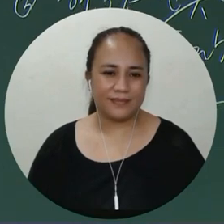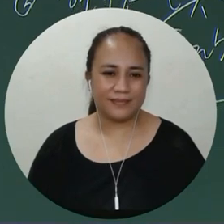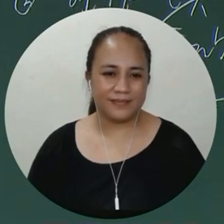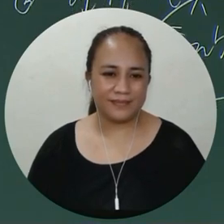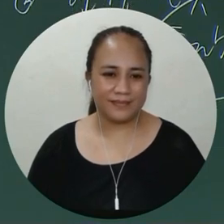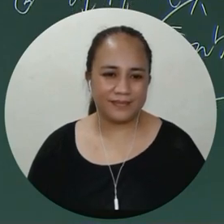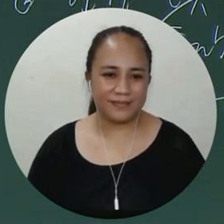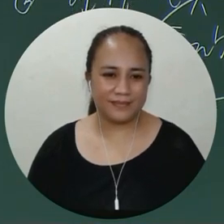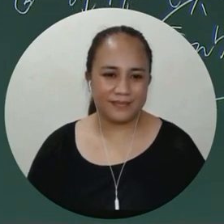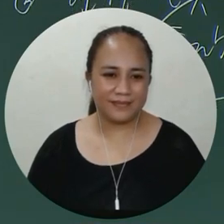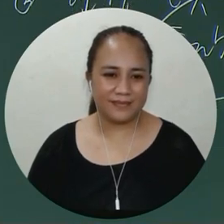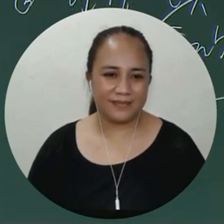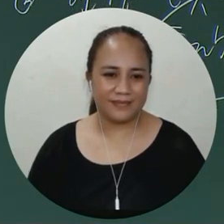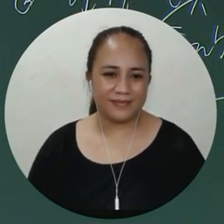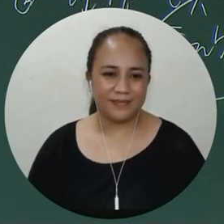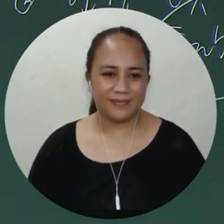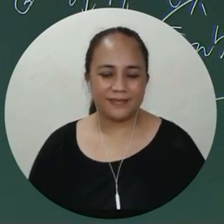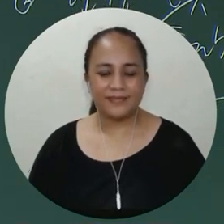가지고 현장에서